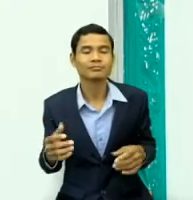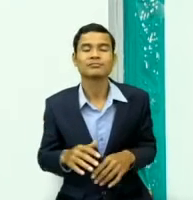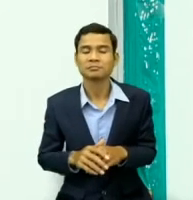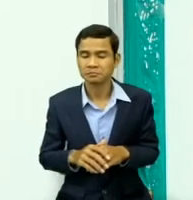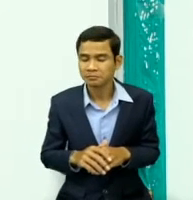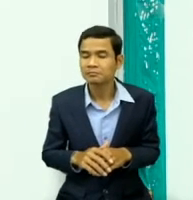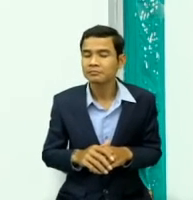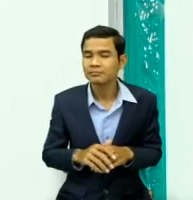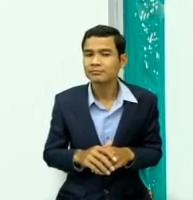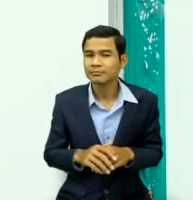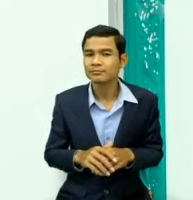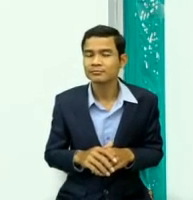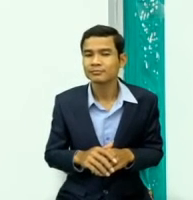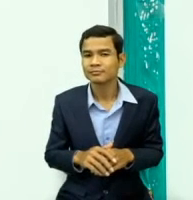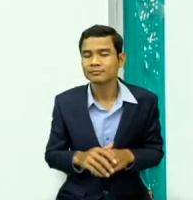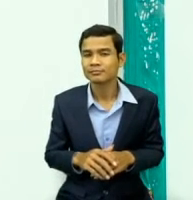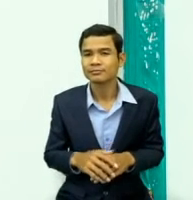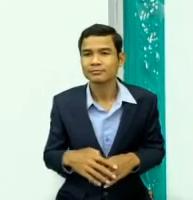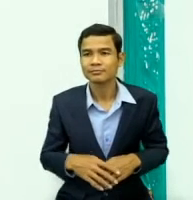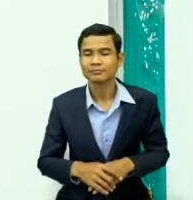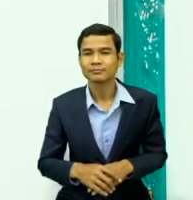chà